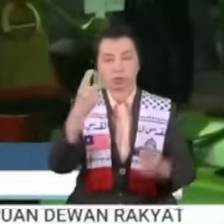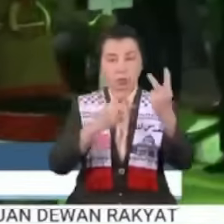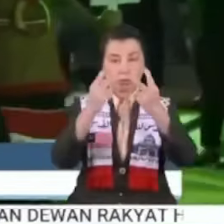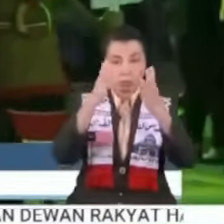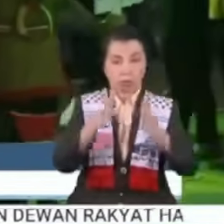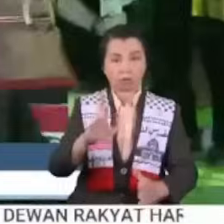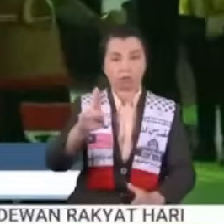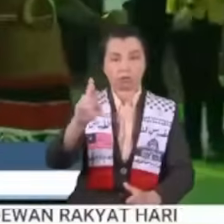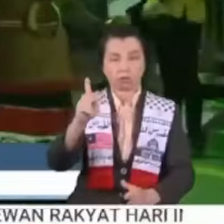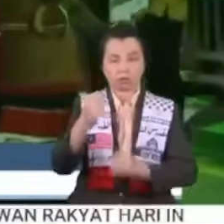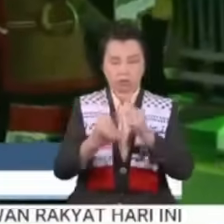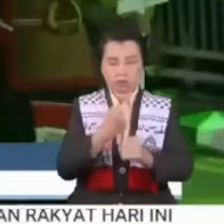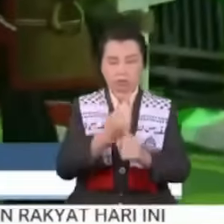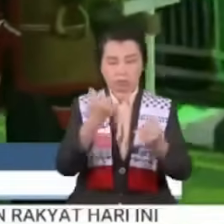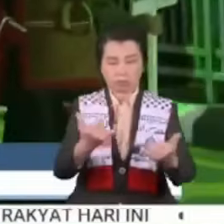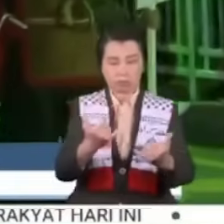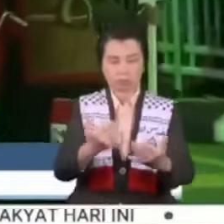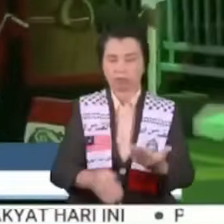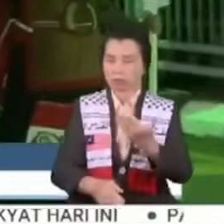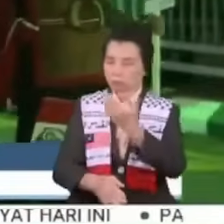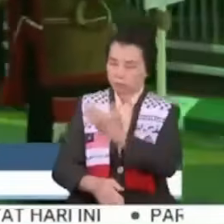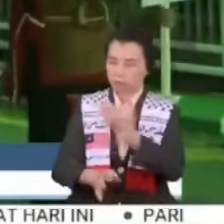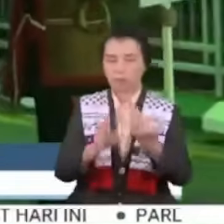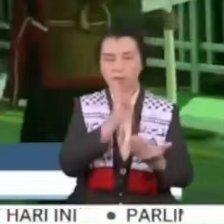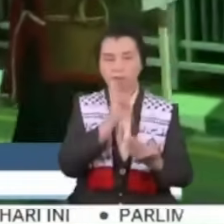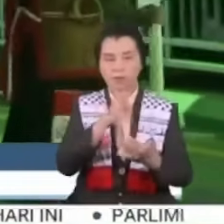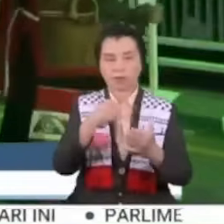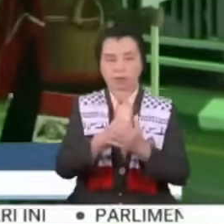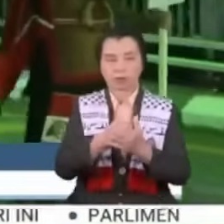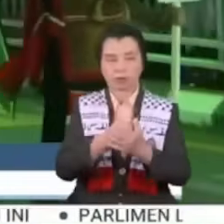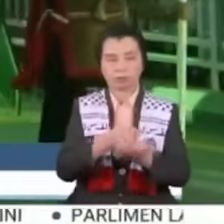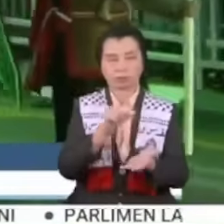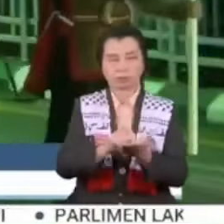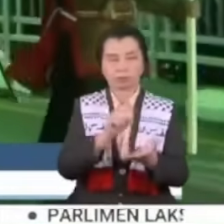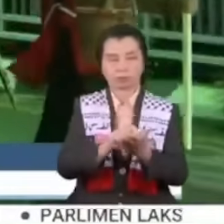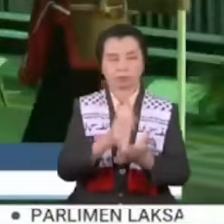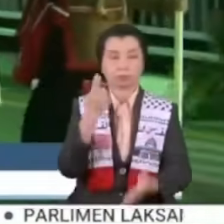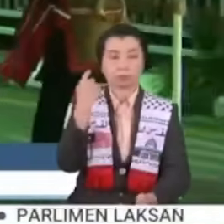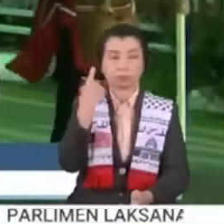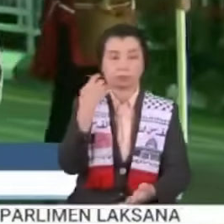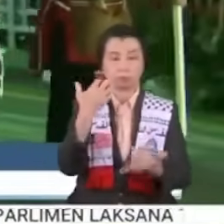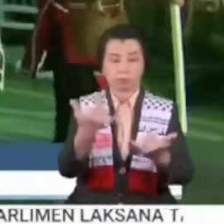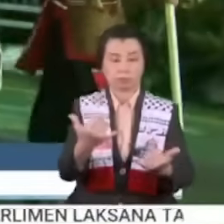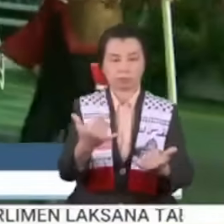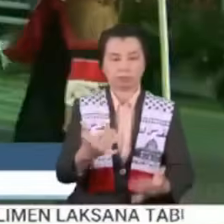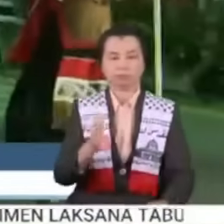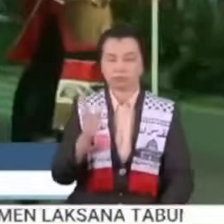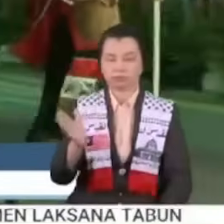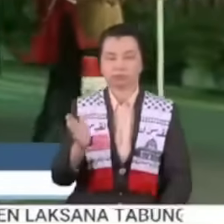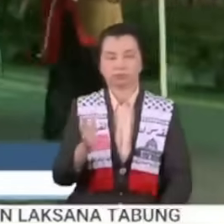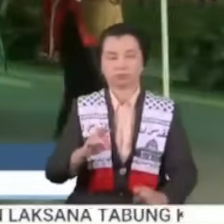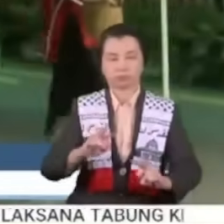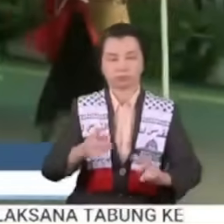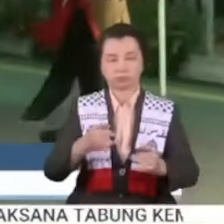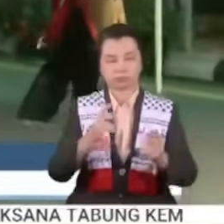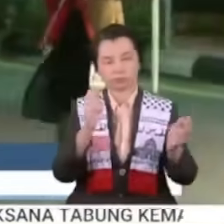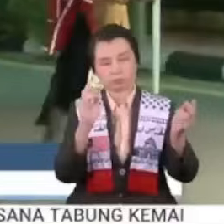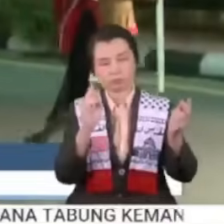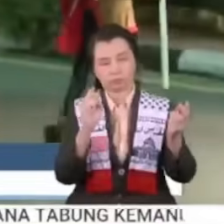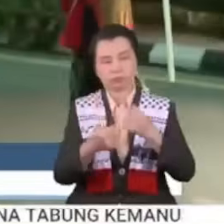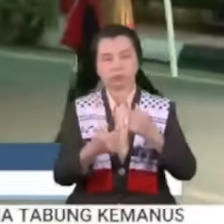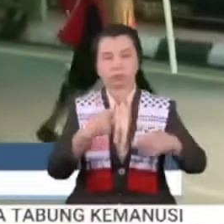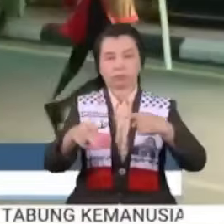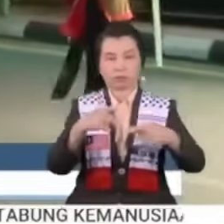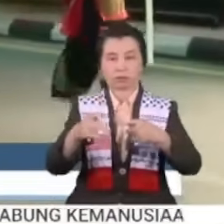UK pada tahun ini Beliau berkata demikian dalam satu kenyataan media baru-baru ini dalam usaha meningkatkan penukaran daripada